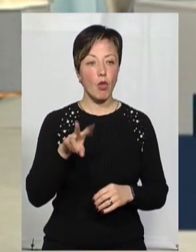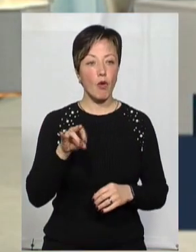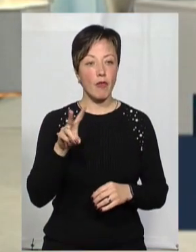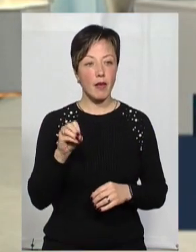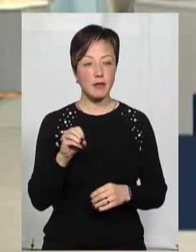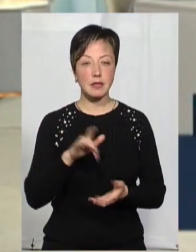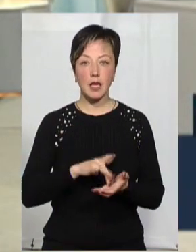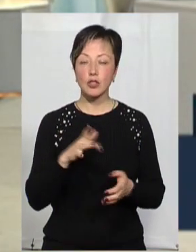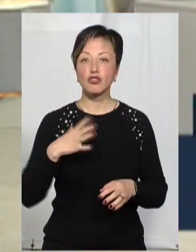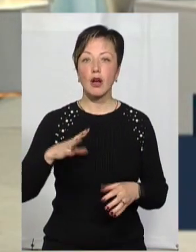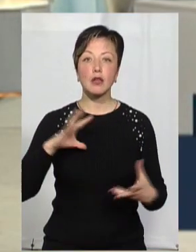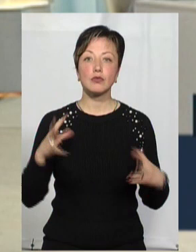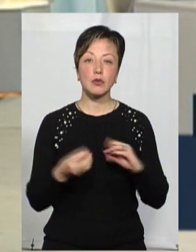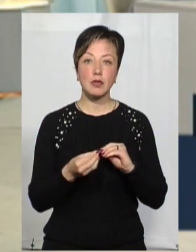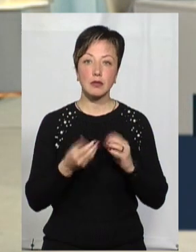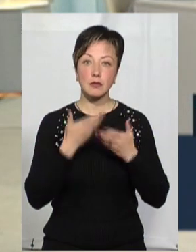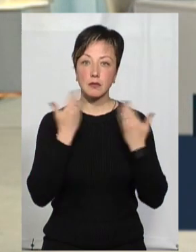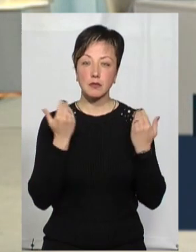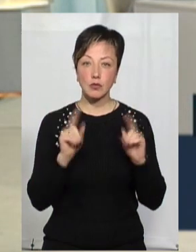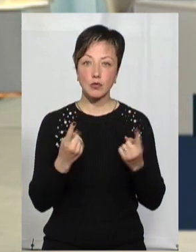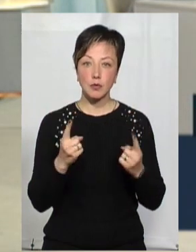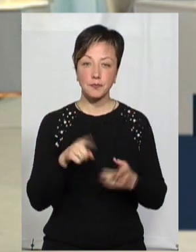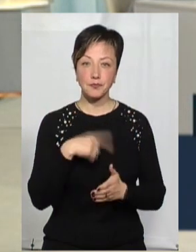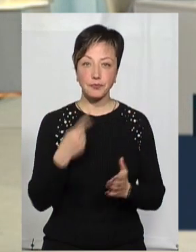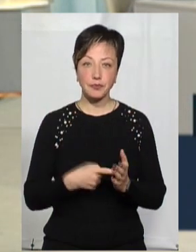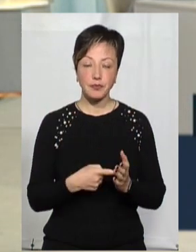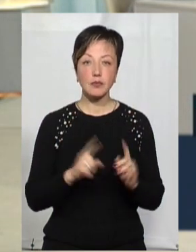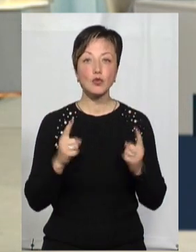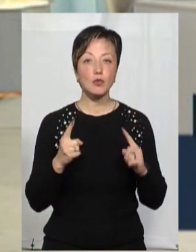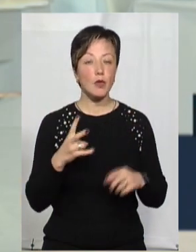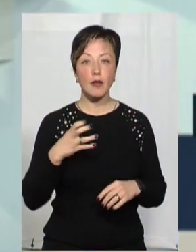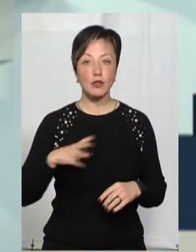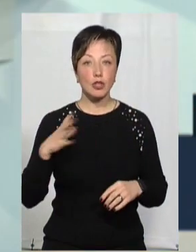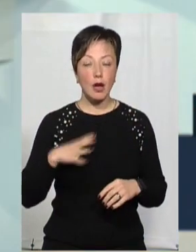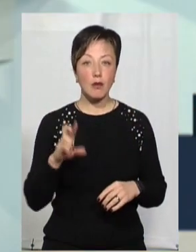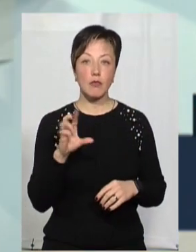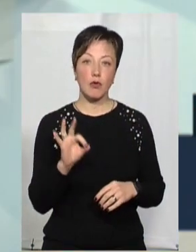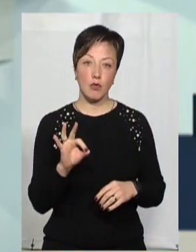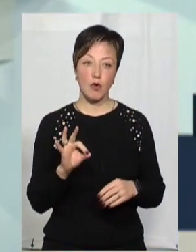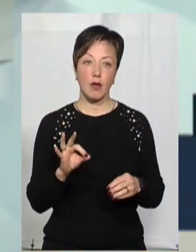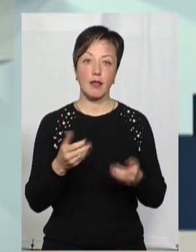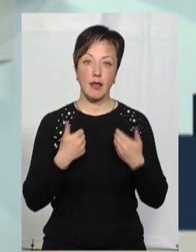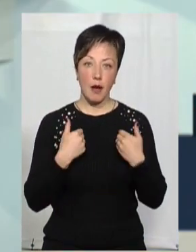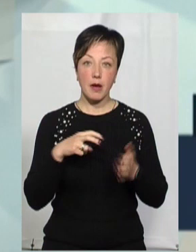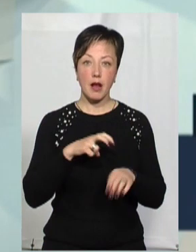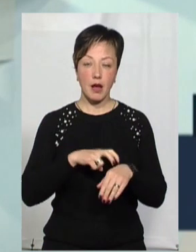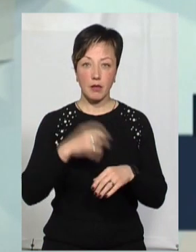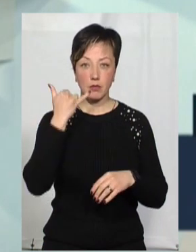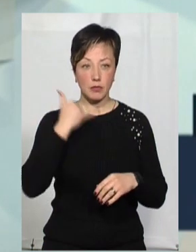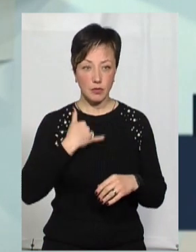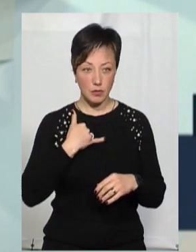А чому не дочекалися результатів? Чому не дочекались? Тому що нам лікарі